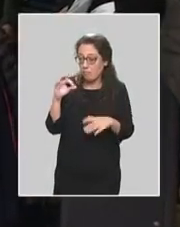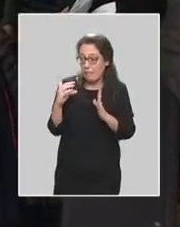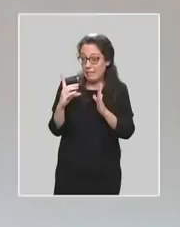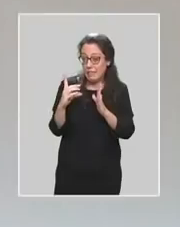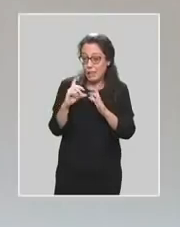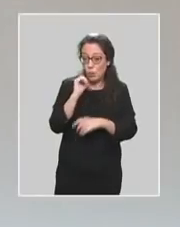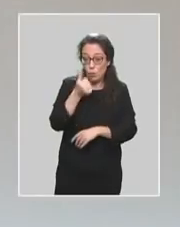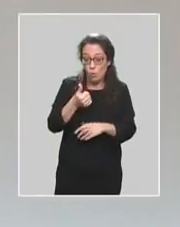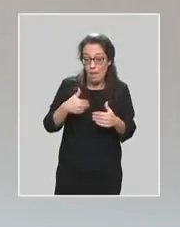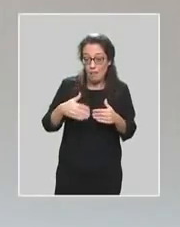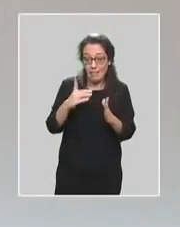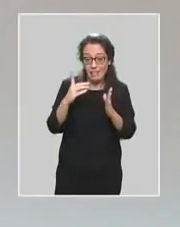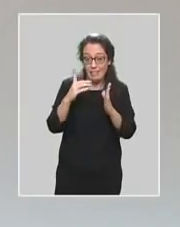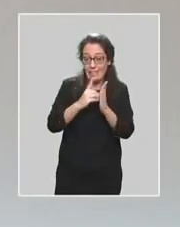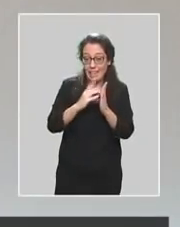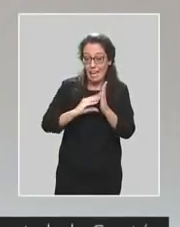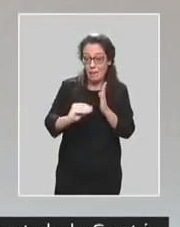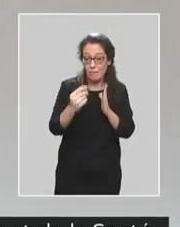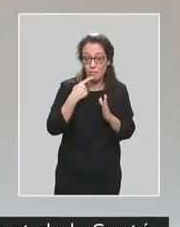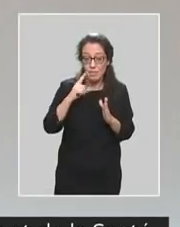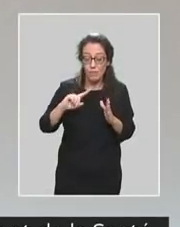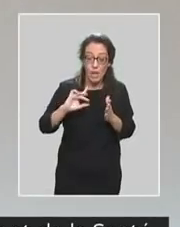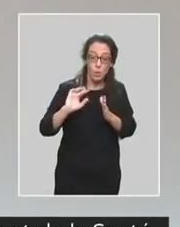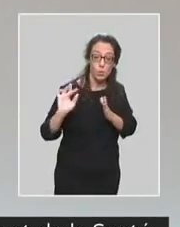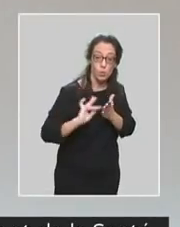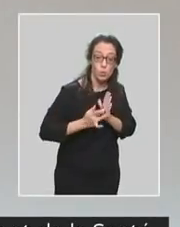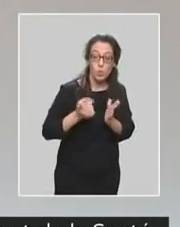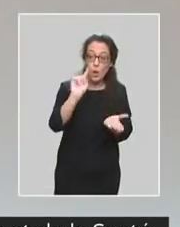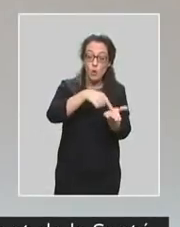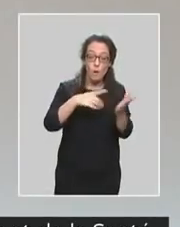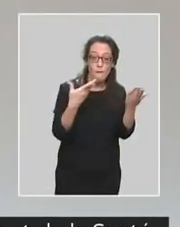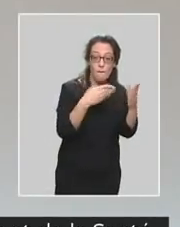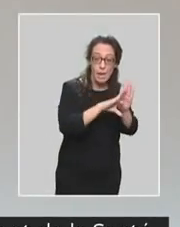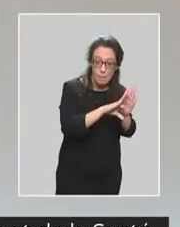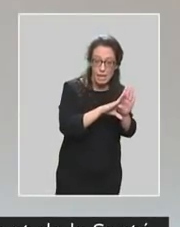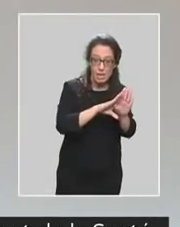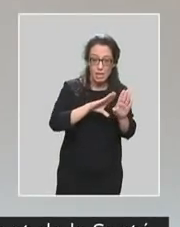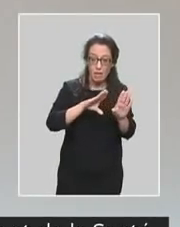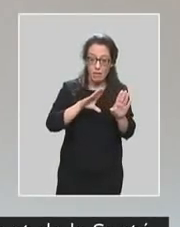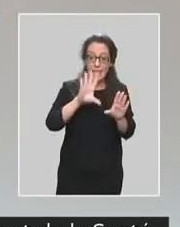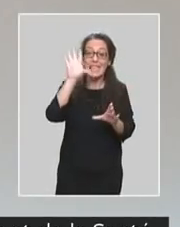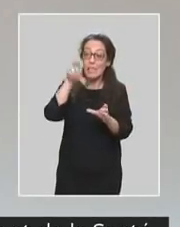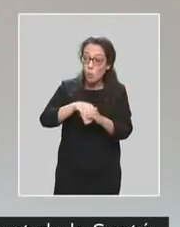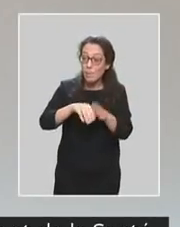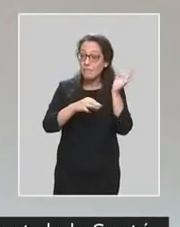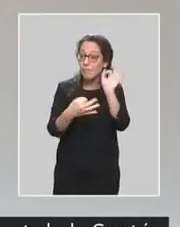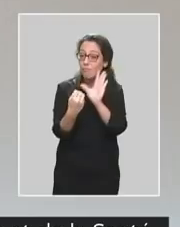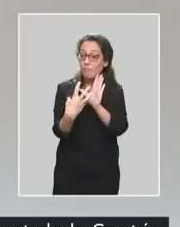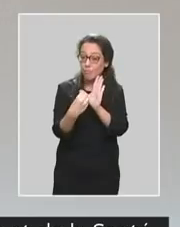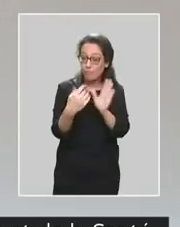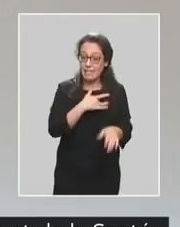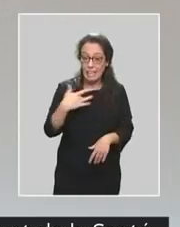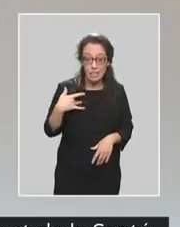demain rendra obligatoire le port du masque dans tous les lieux fermés, y compris les lieux qui sont soumis au pass sanitaire. Les conditions pratiques